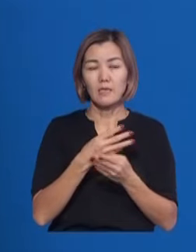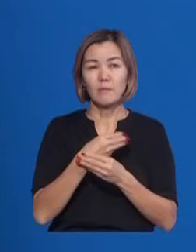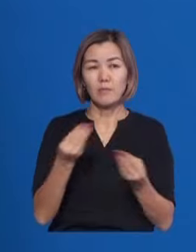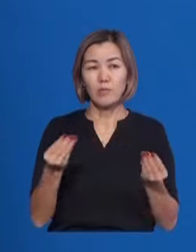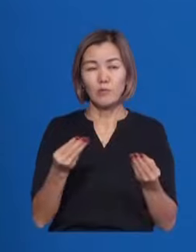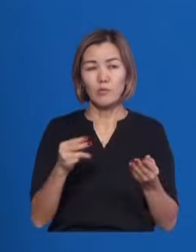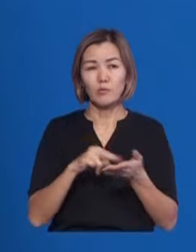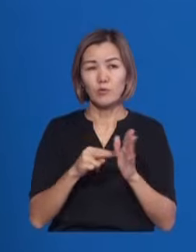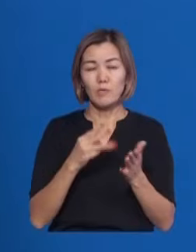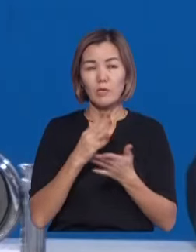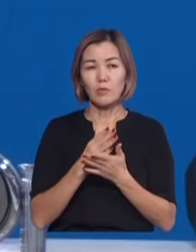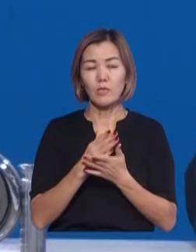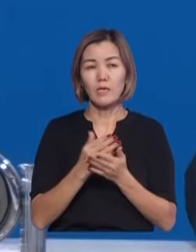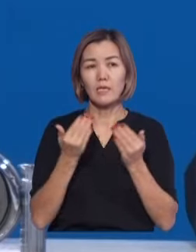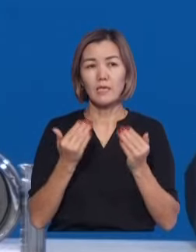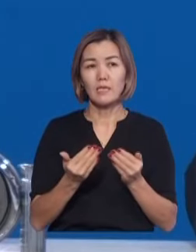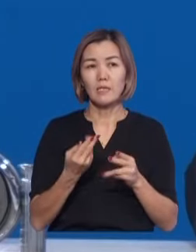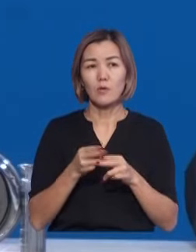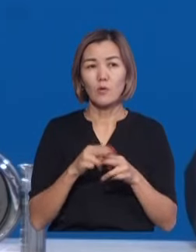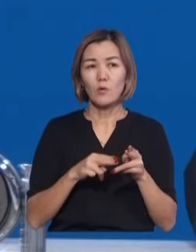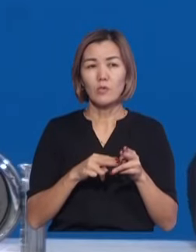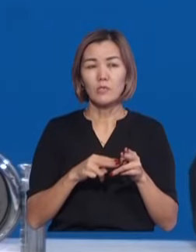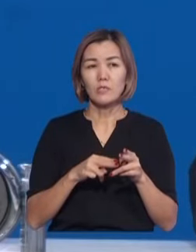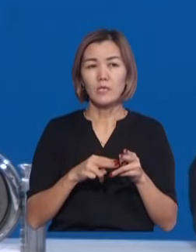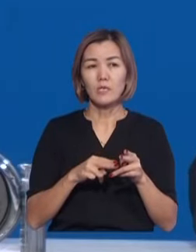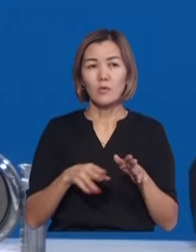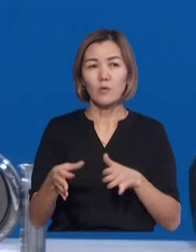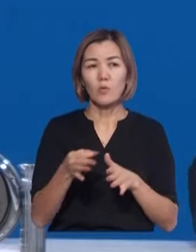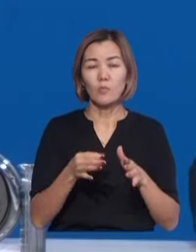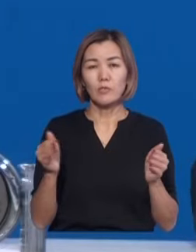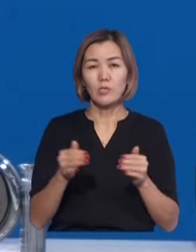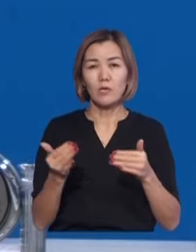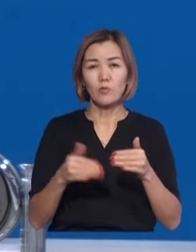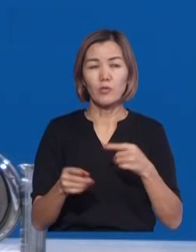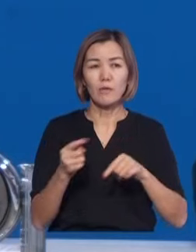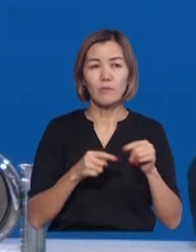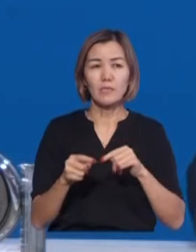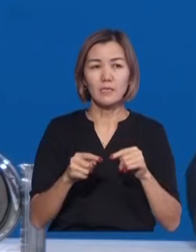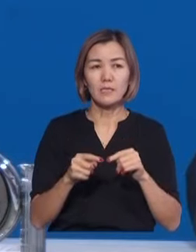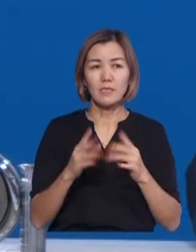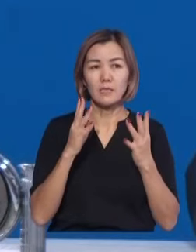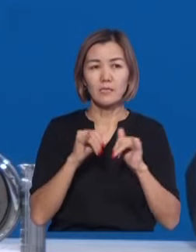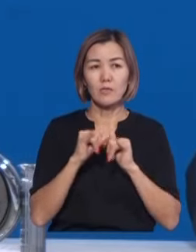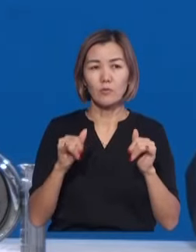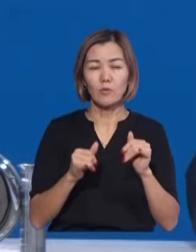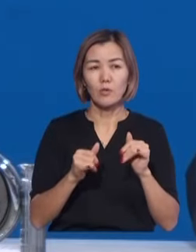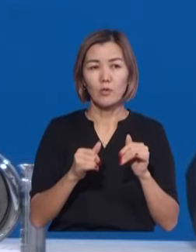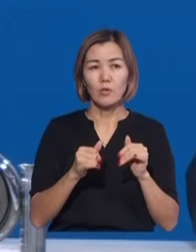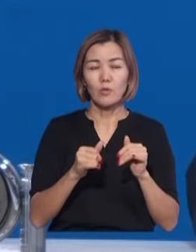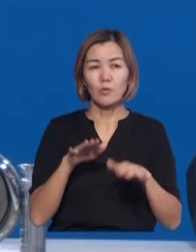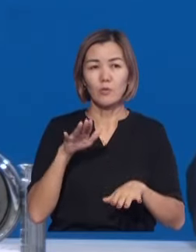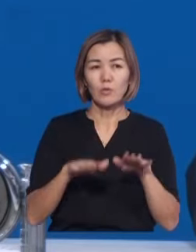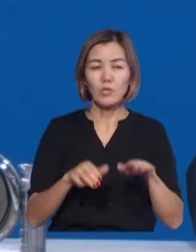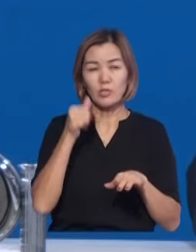жоспарлануда. Енді осындай шаралардың нәтижесінде облыстағы шағын және орта бизнес субъектілерінің саны өткен жылдың сәйкес